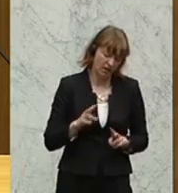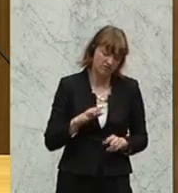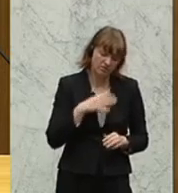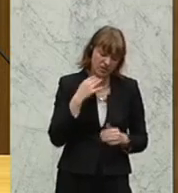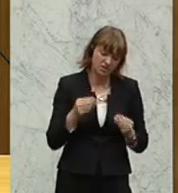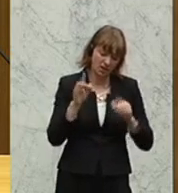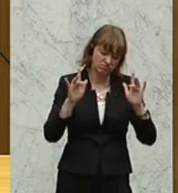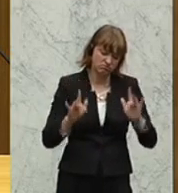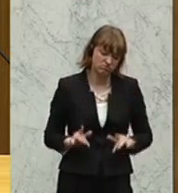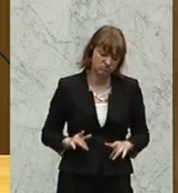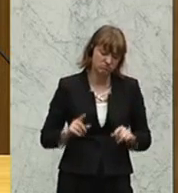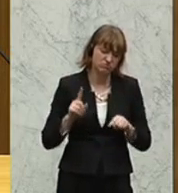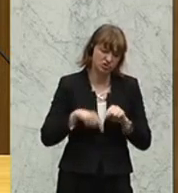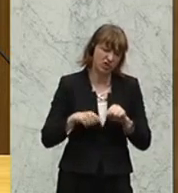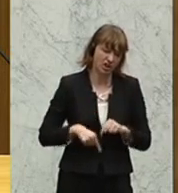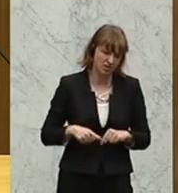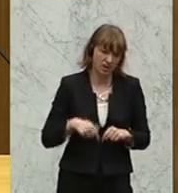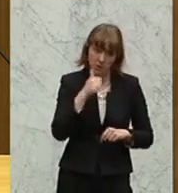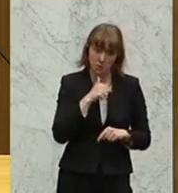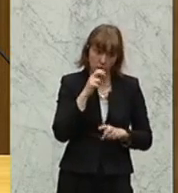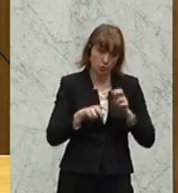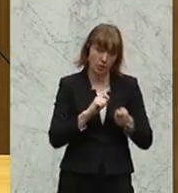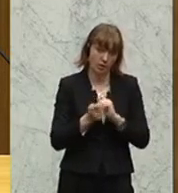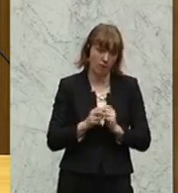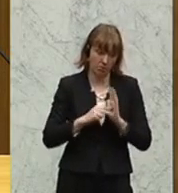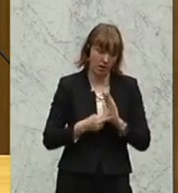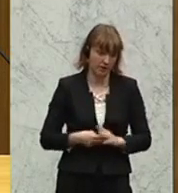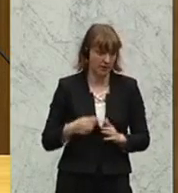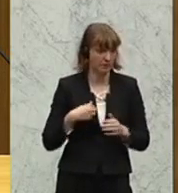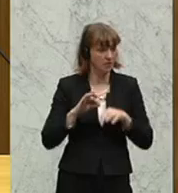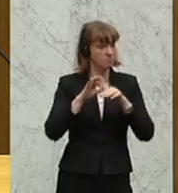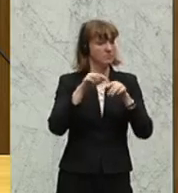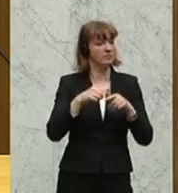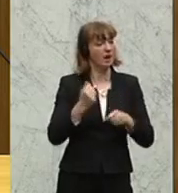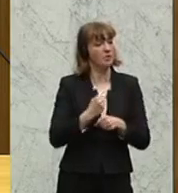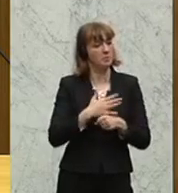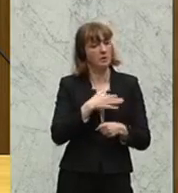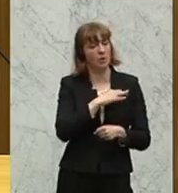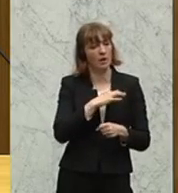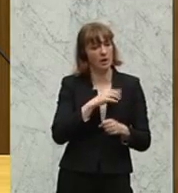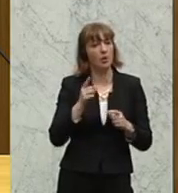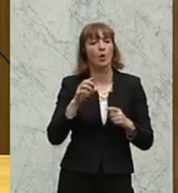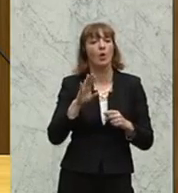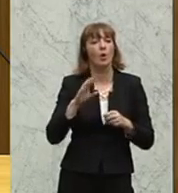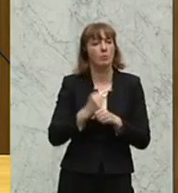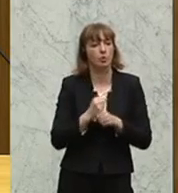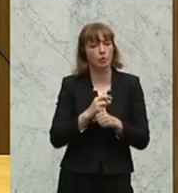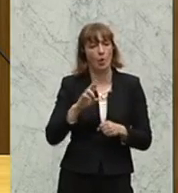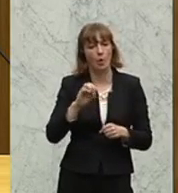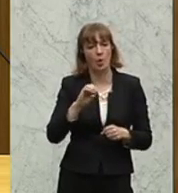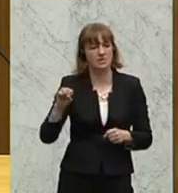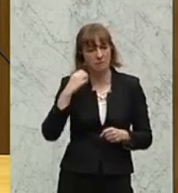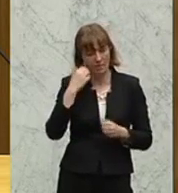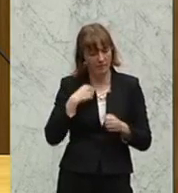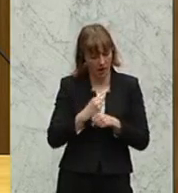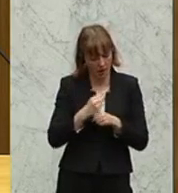gutheißen. Kern der Kritik des Teams Stronach sind die Steuerreformpläne der Regierung. Und